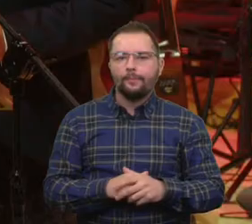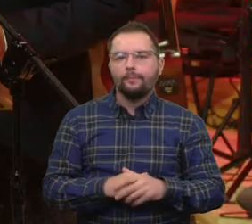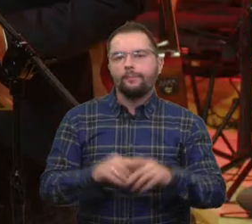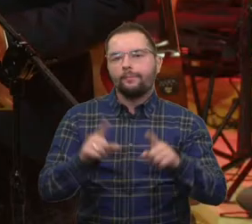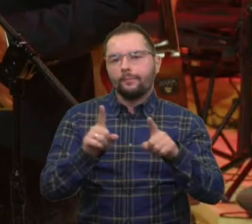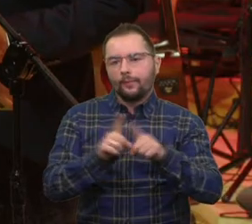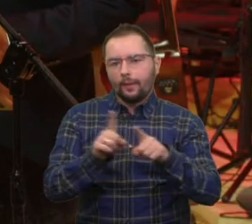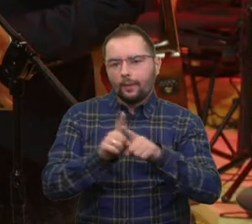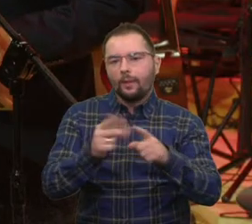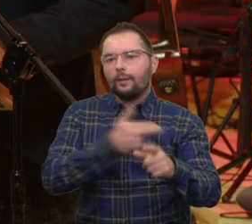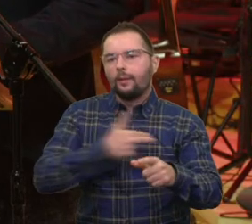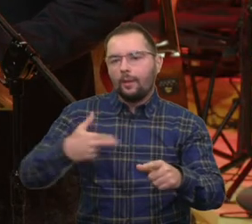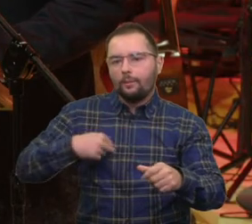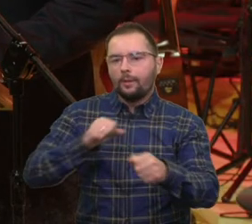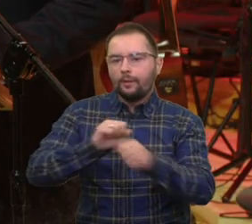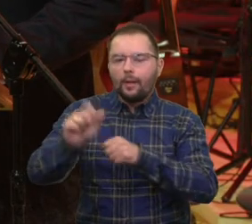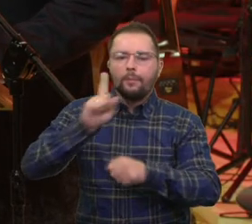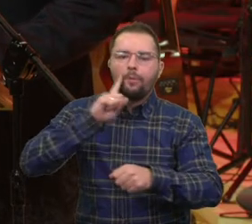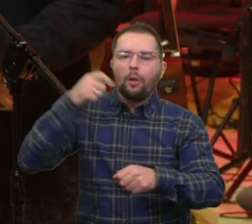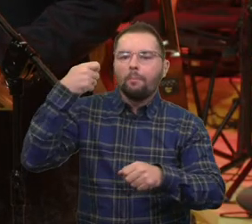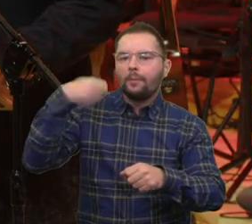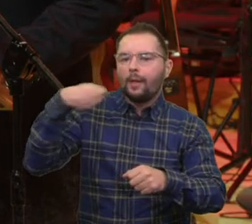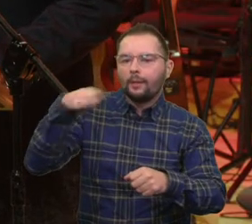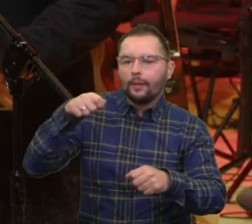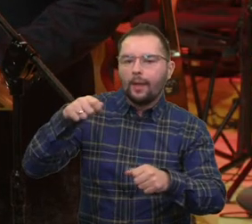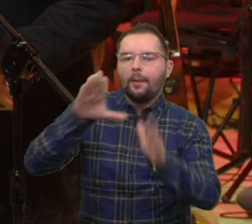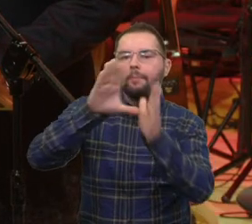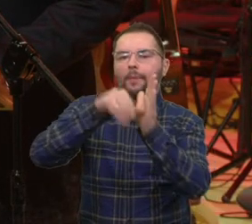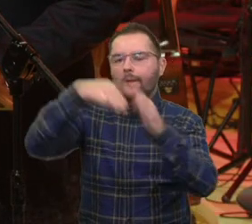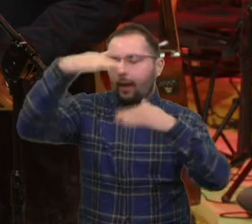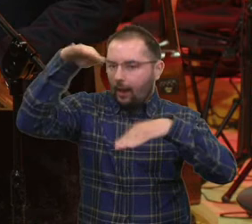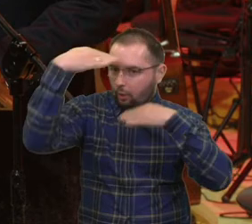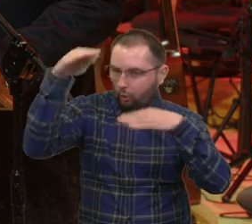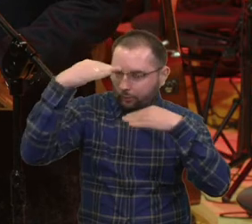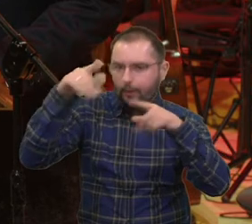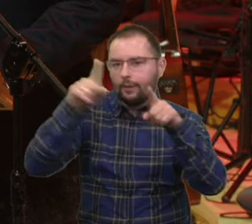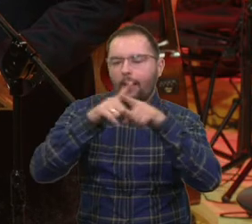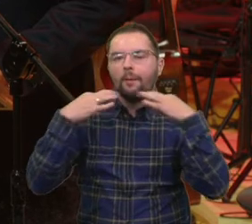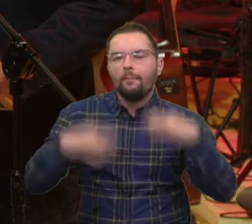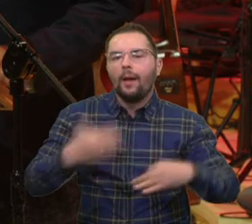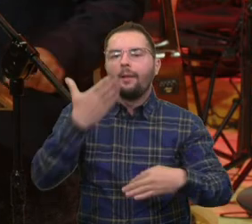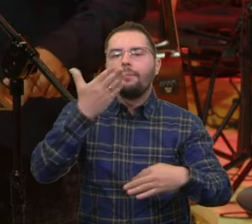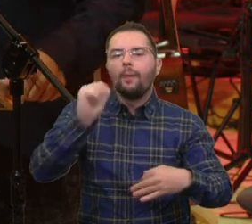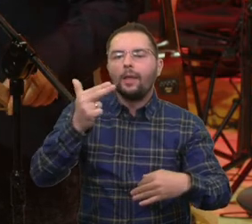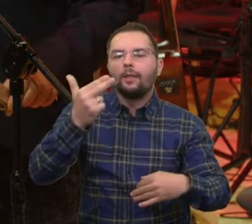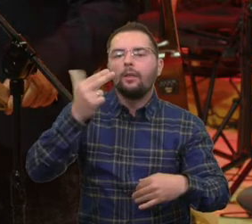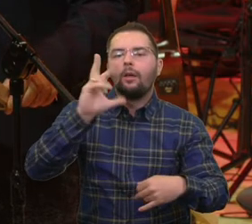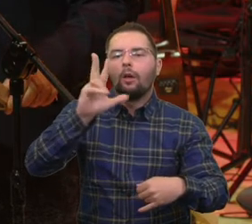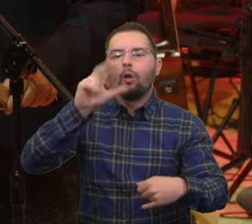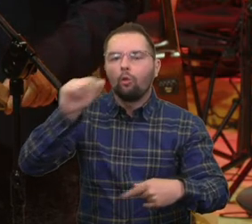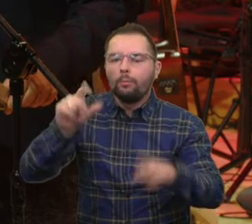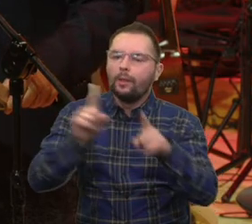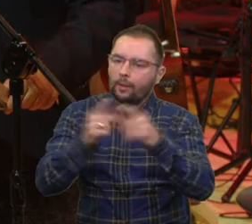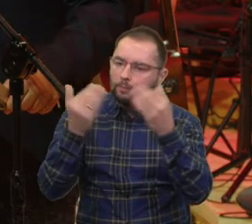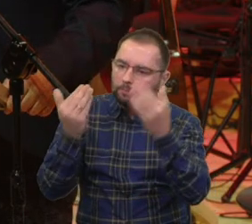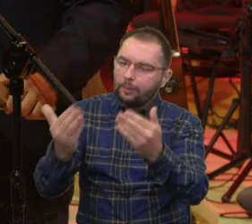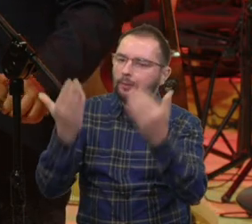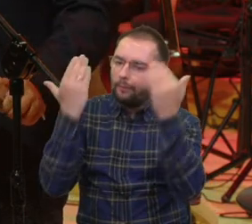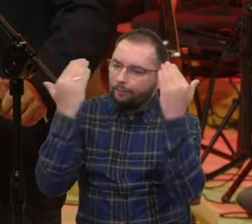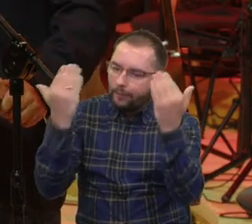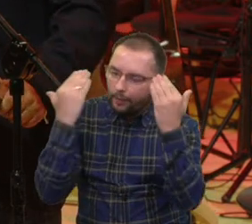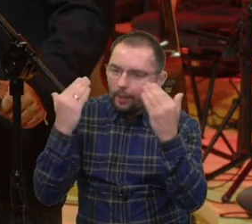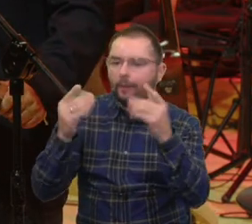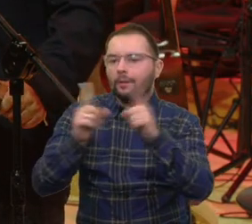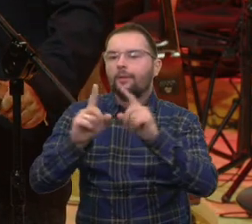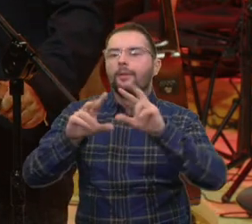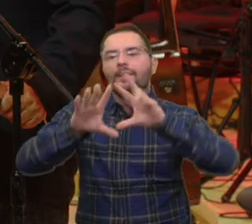Jest z nami prezydent Katowic, pan Marcin Krupa. Na ręce pana prezydenta kierujemy powitania dla wszystkich